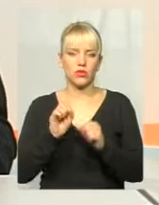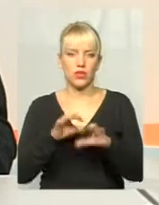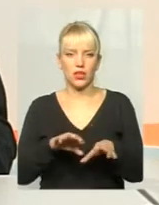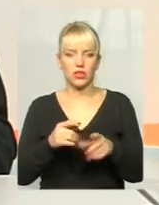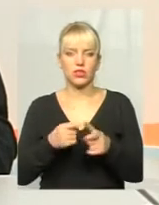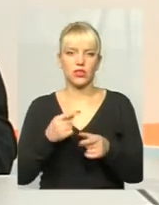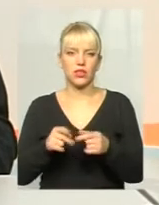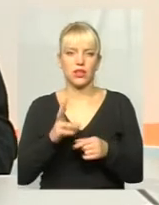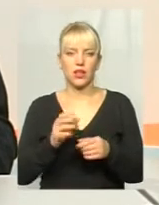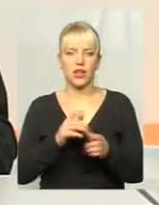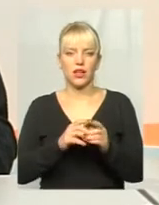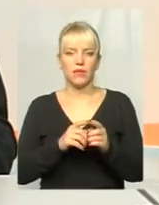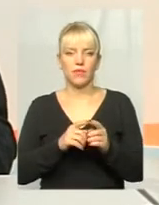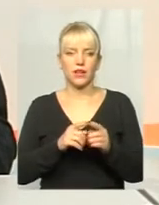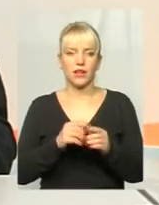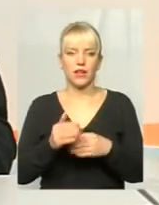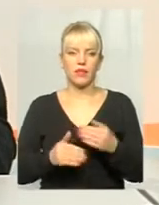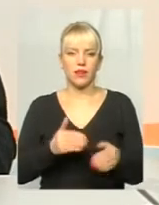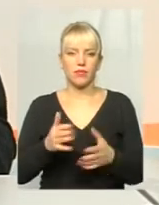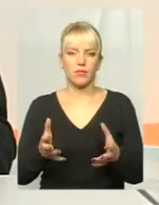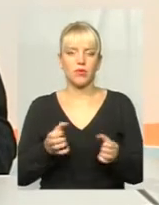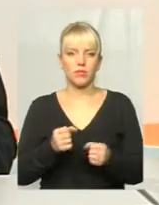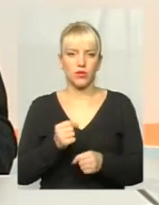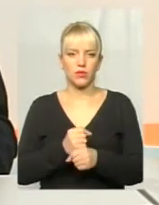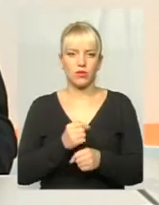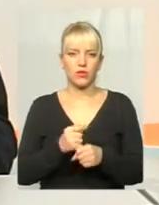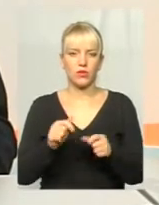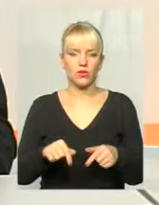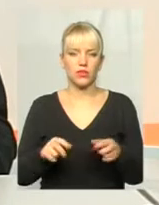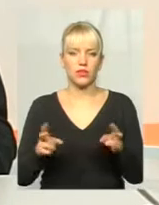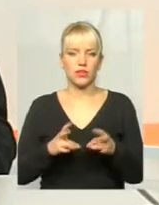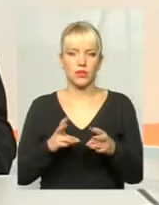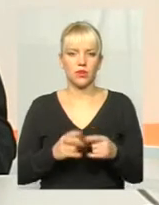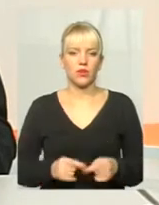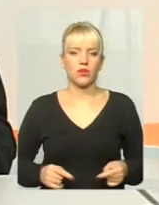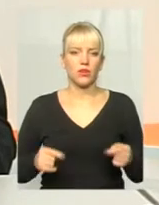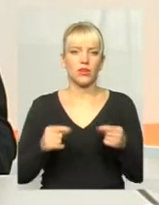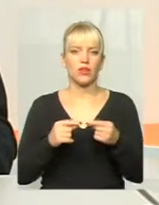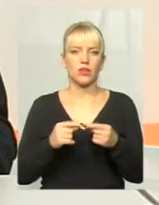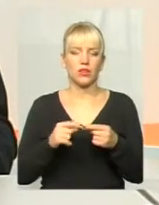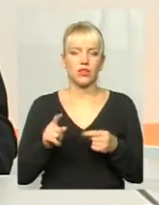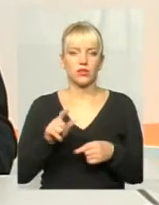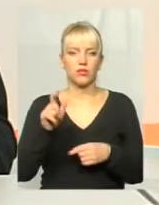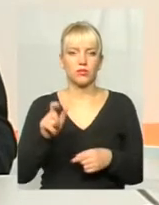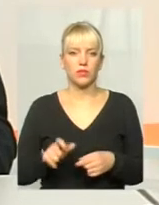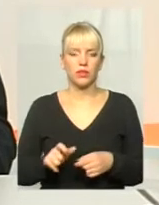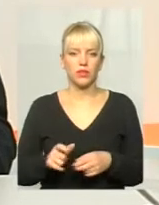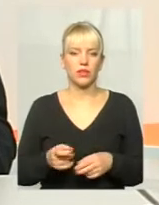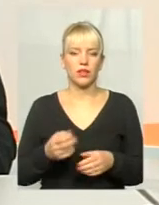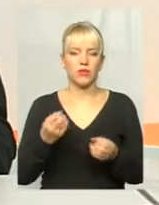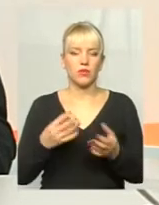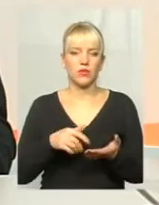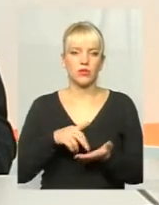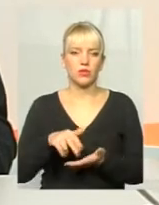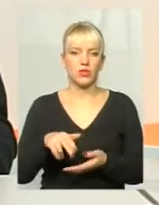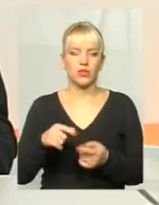етапі прийомки робіт. А тут треба конкретно, щоб людина просто підійшла з